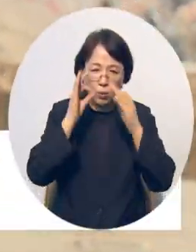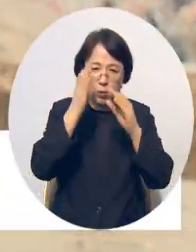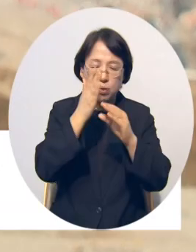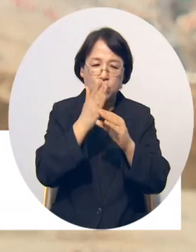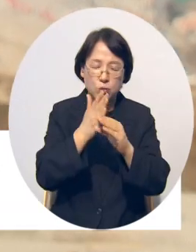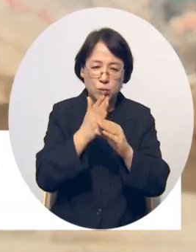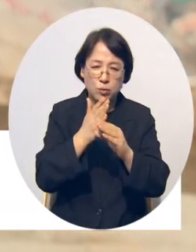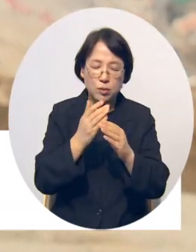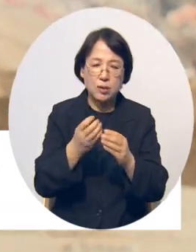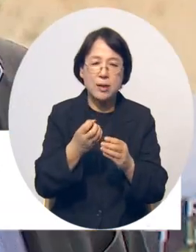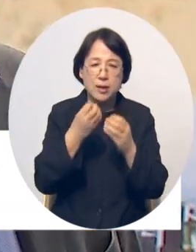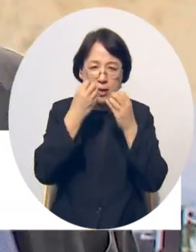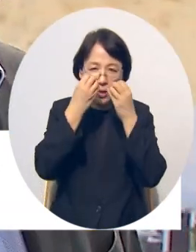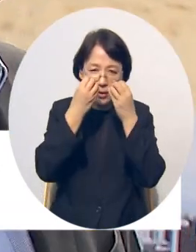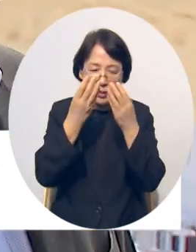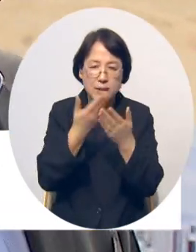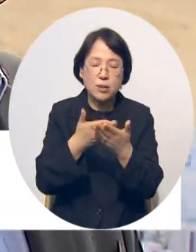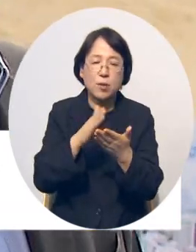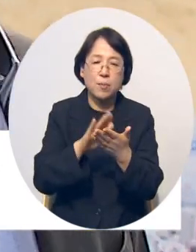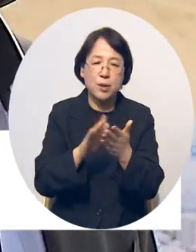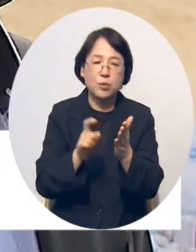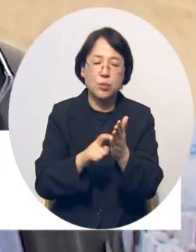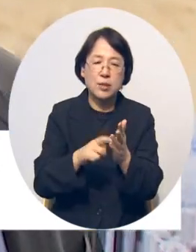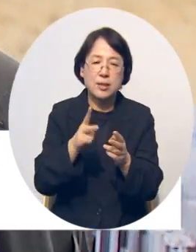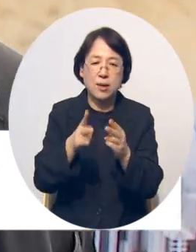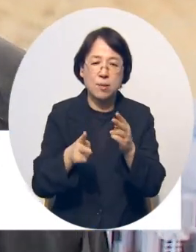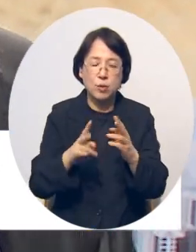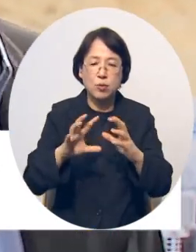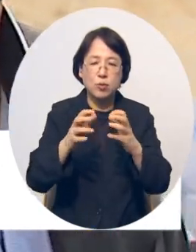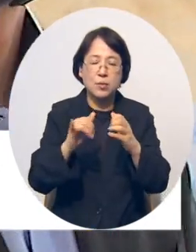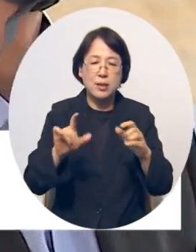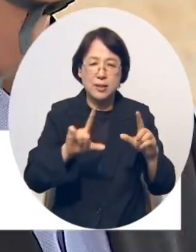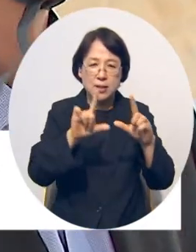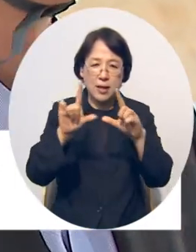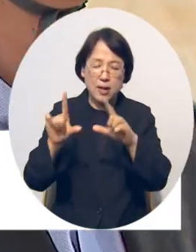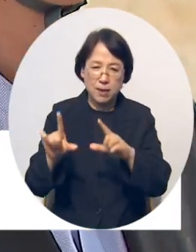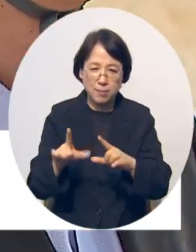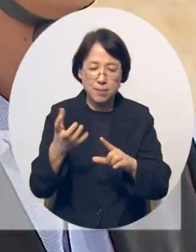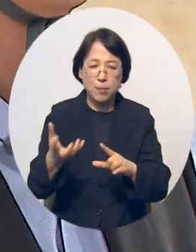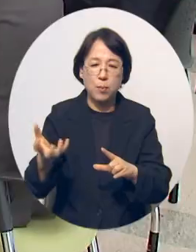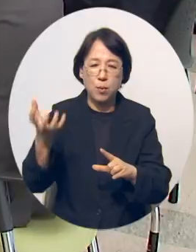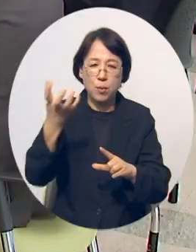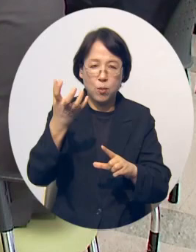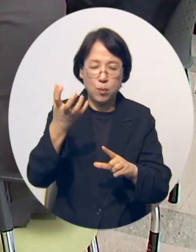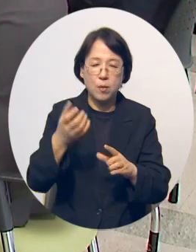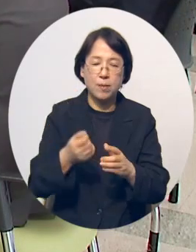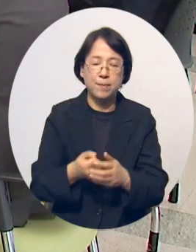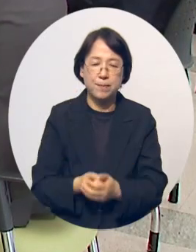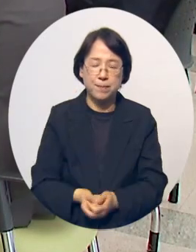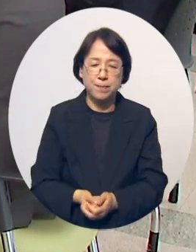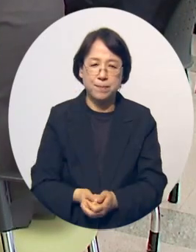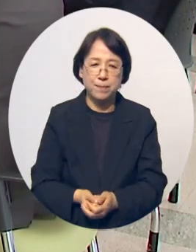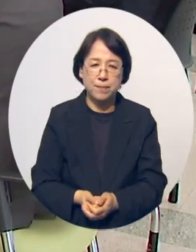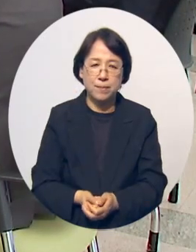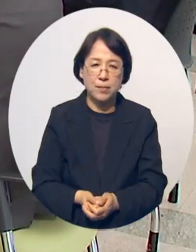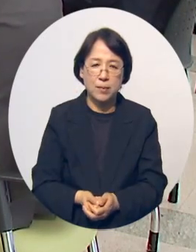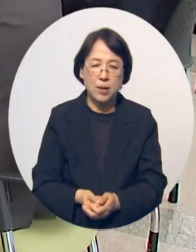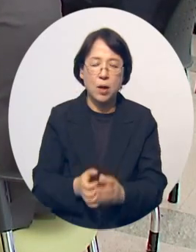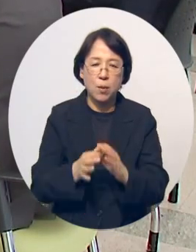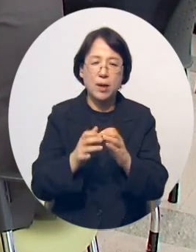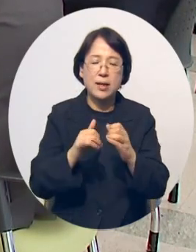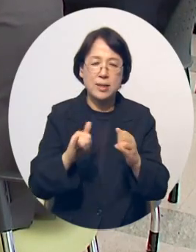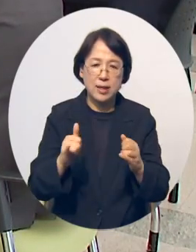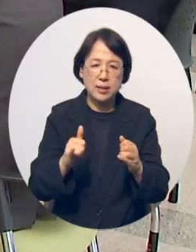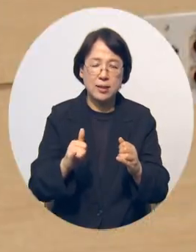도시 환경을 개선해 주민 삶의 질을 높여주고 주택 공급의 기반이 된다고 말했습니다. 아울러 동행한